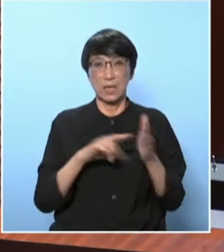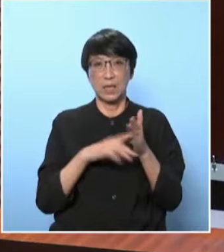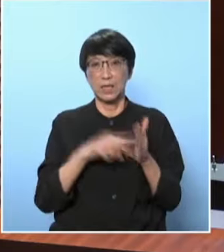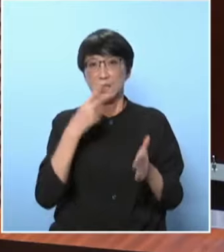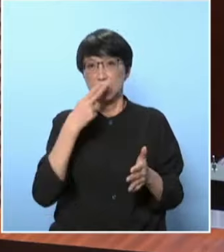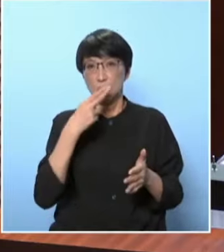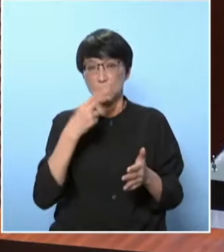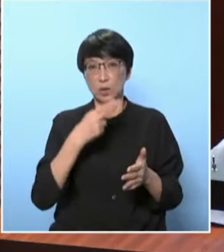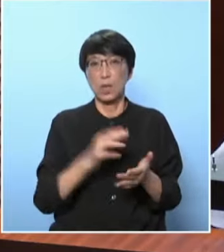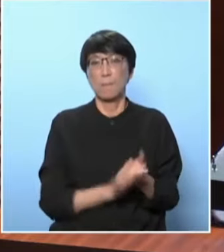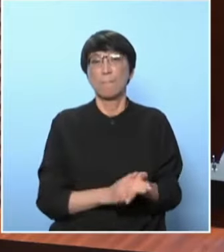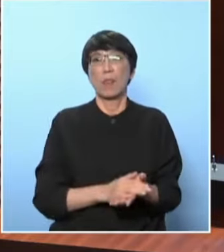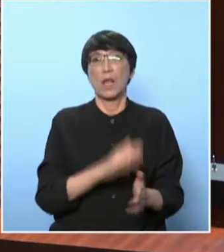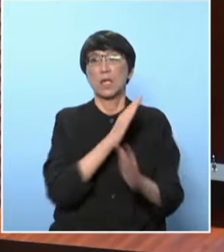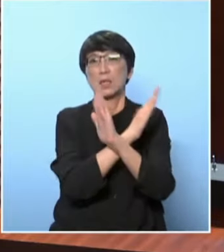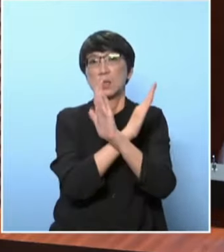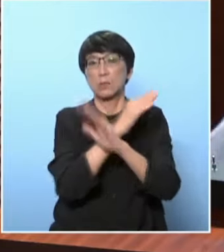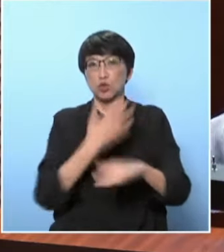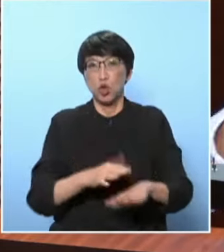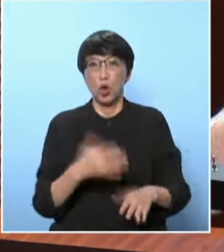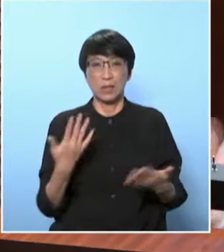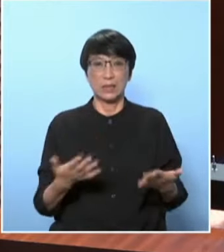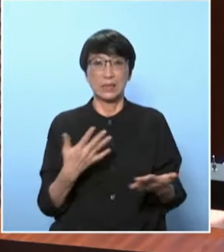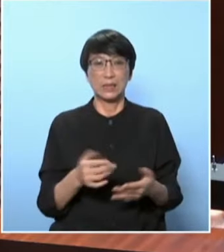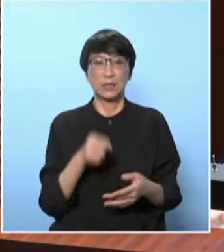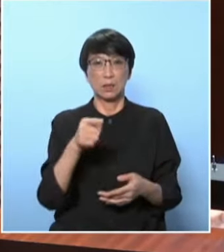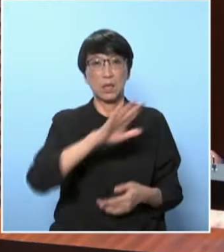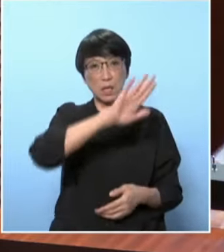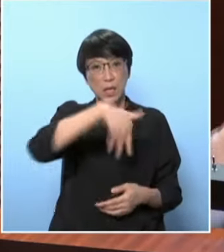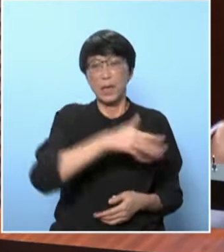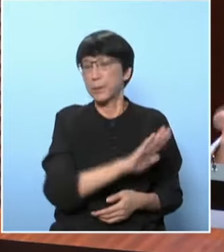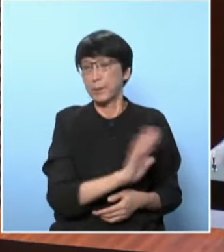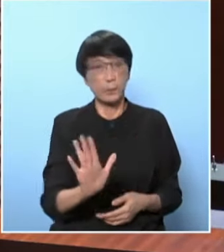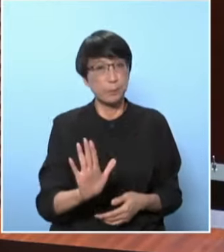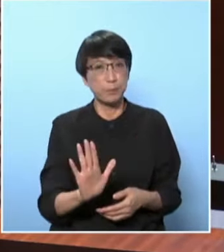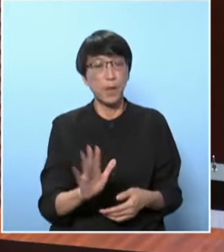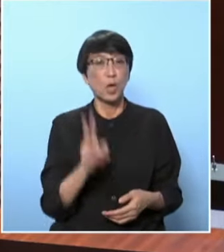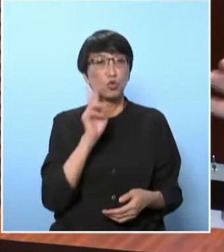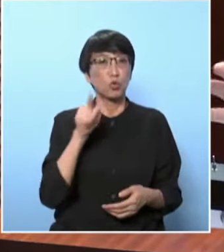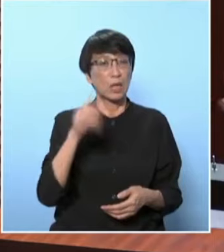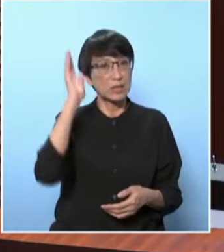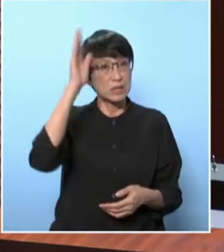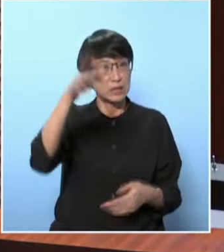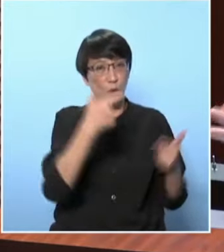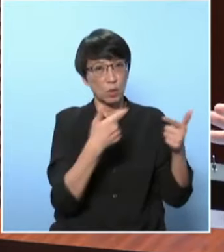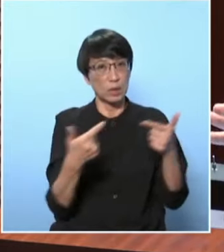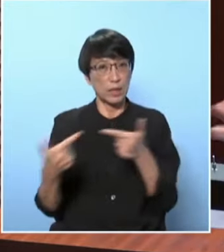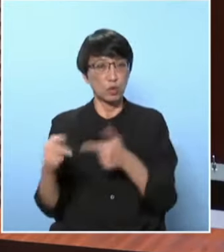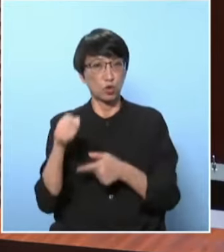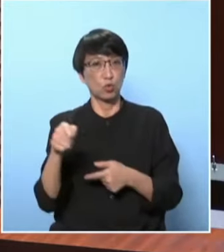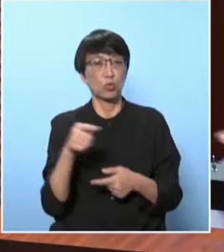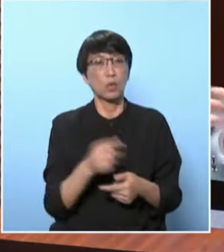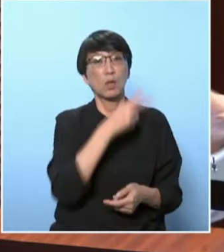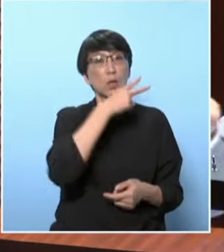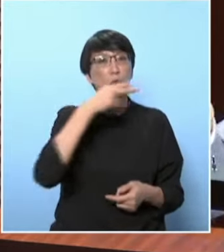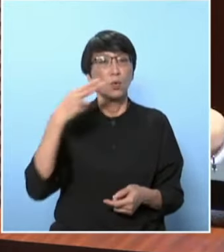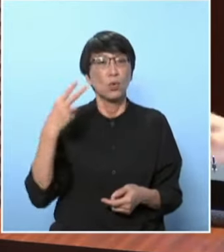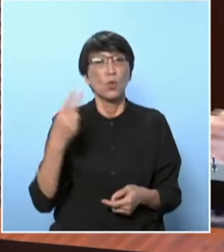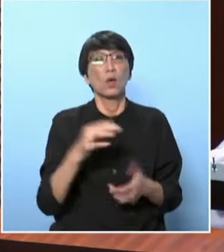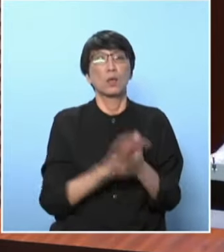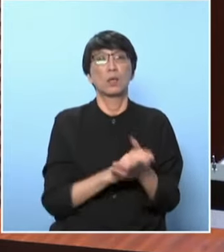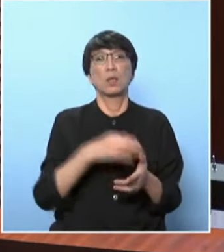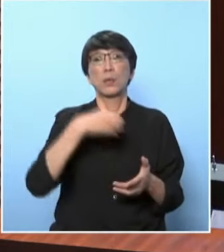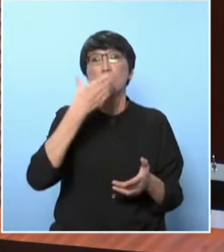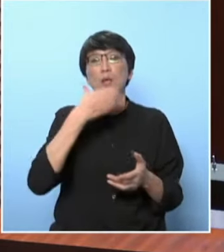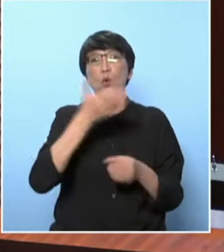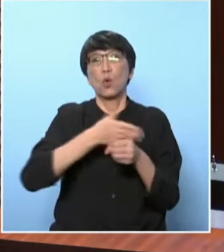同加煙禁咗。我上一次講緊係啲人而家呢刻已經唔嚟啦嘛。到如果你之後話你繼續將港美煙話呢啲咁嘅產品咧亞太區嘅